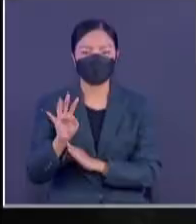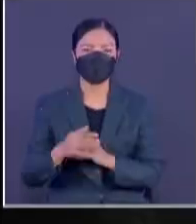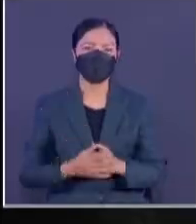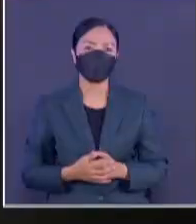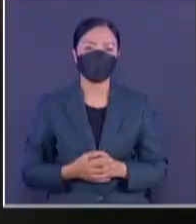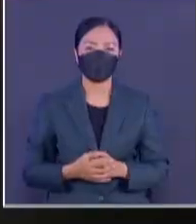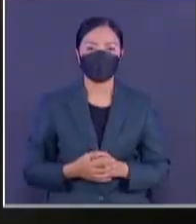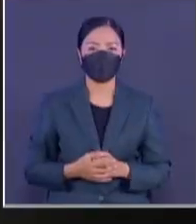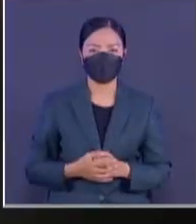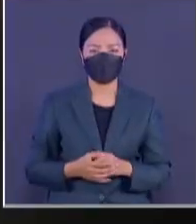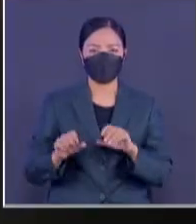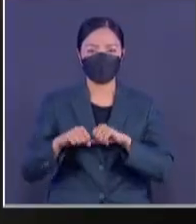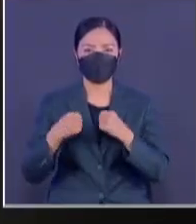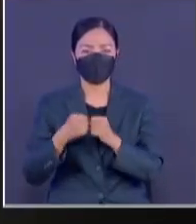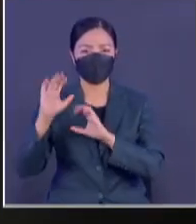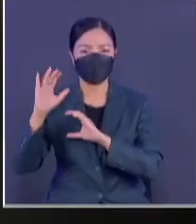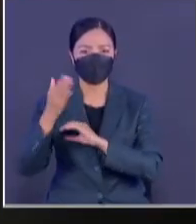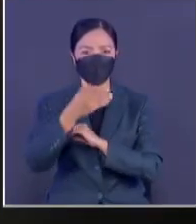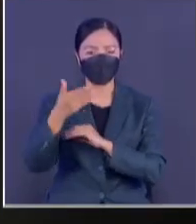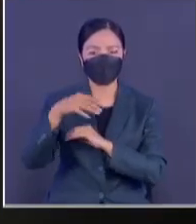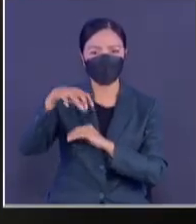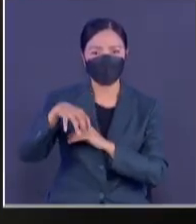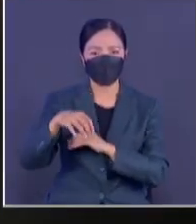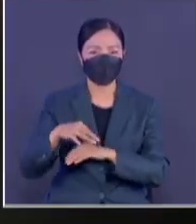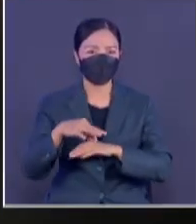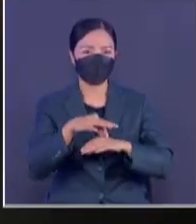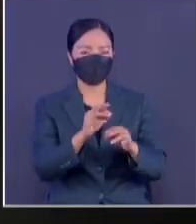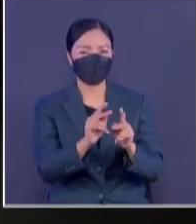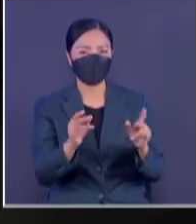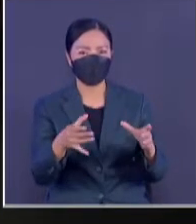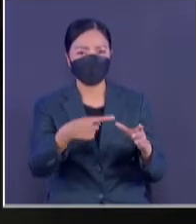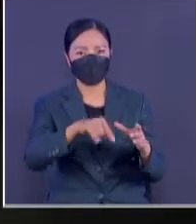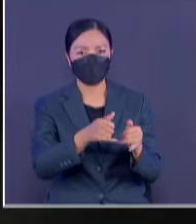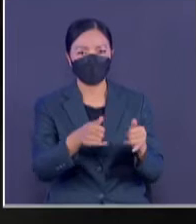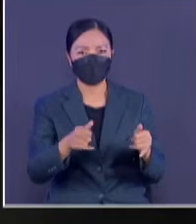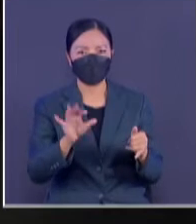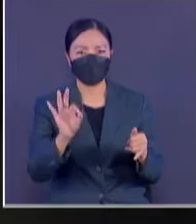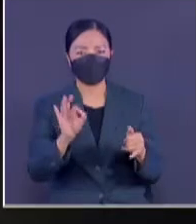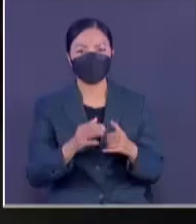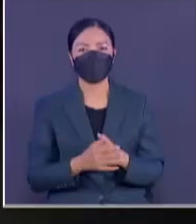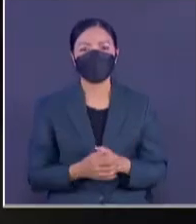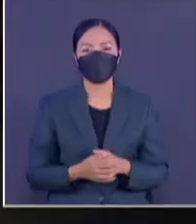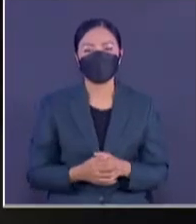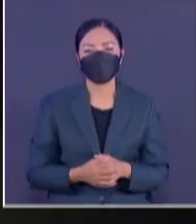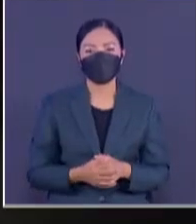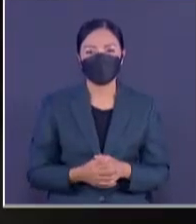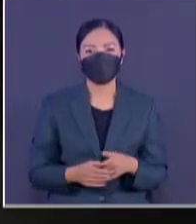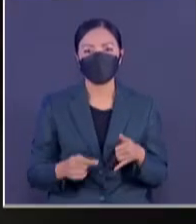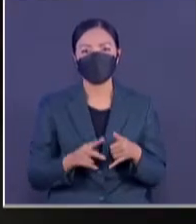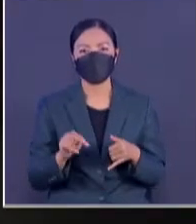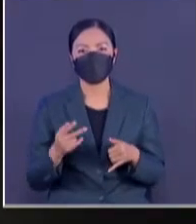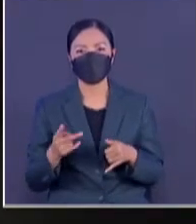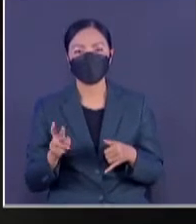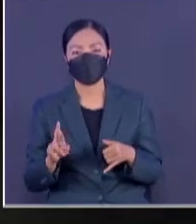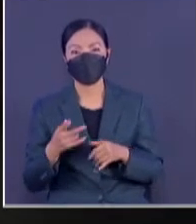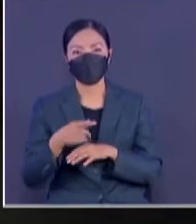จากที่สมาพันธ์สมาคมภาพยนตร์แห่งชาติได้ดำเนินการแต่งตั้งคณะกรรมการ9ท่านโดยมีนายนครวีรประวัติเป็นประธาน